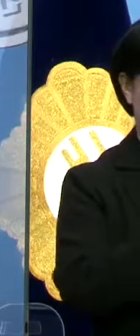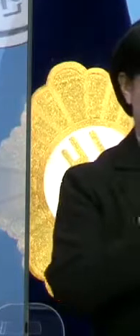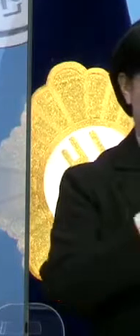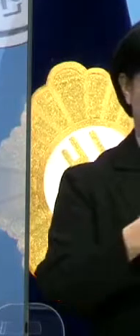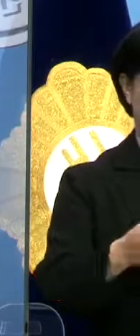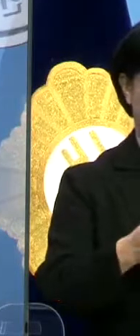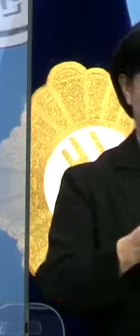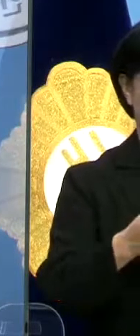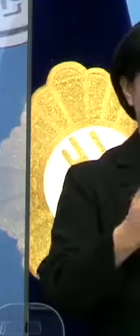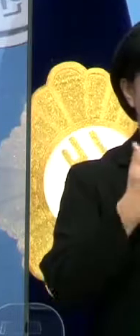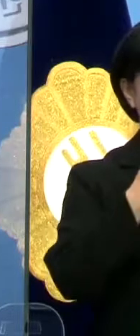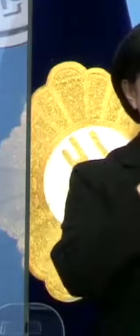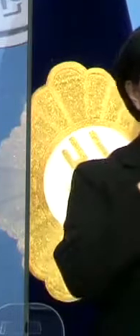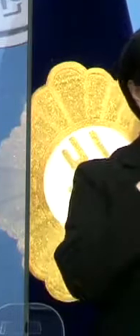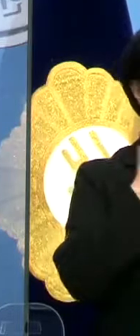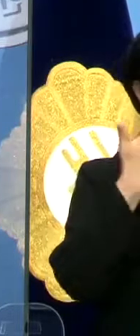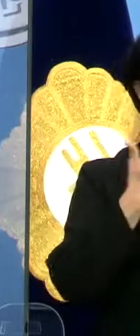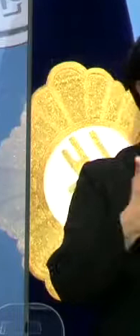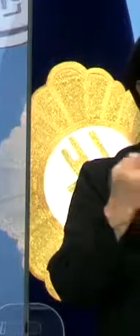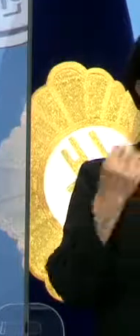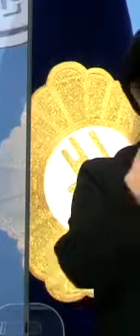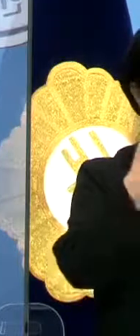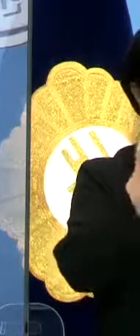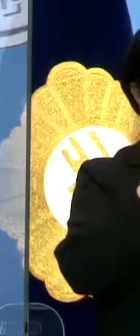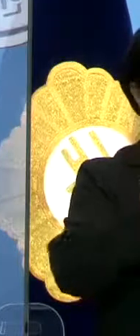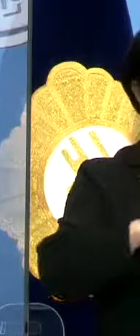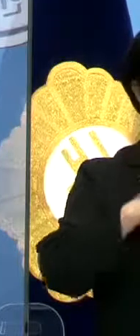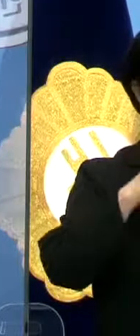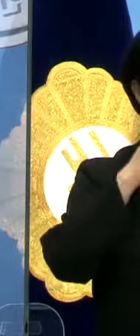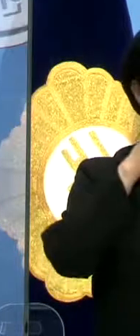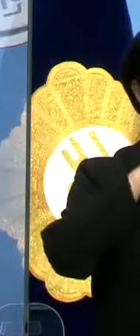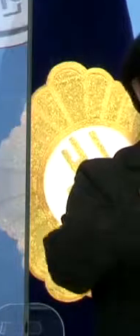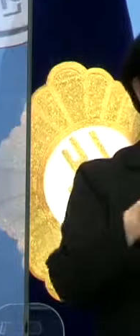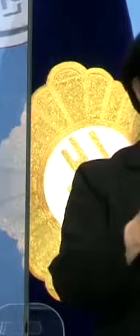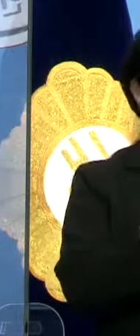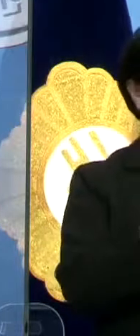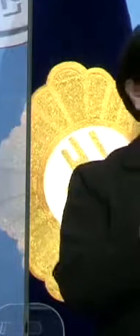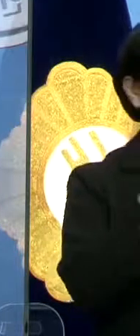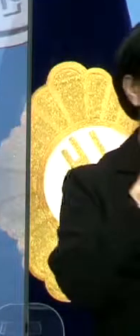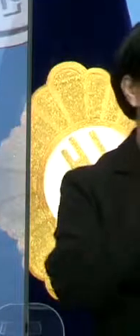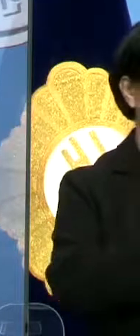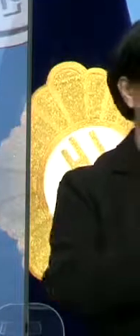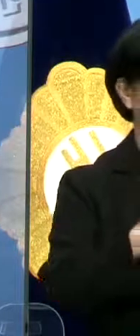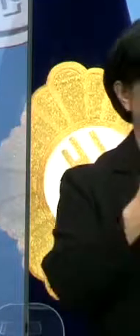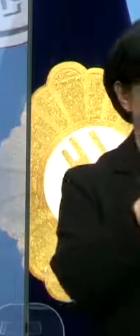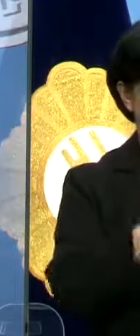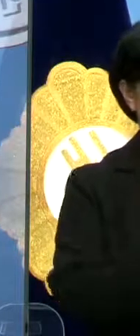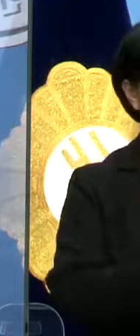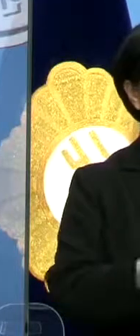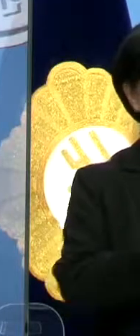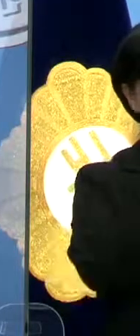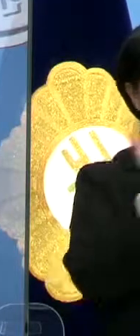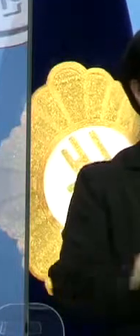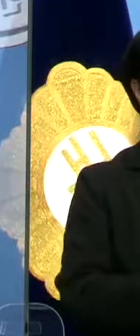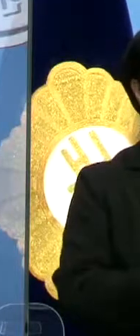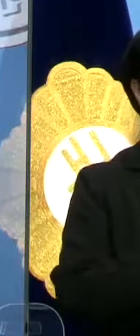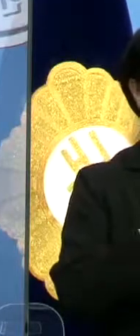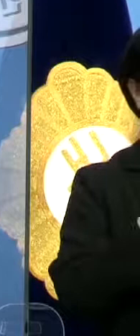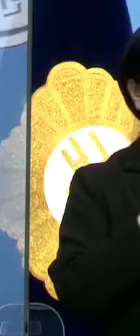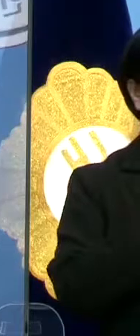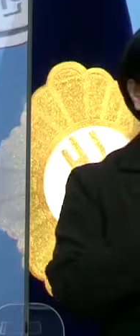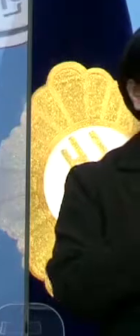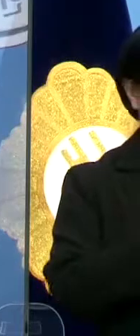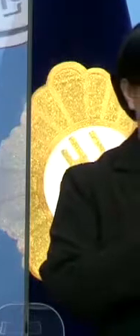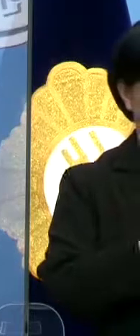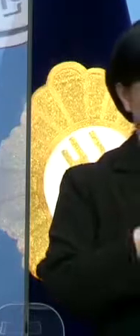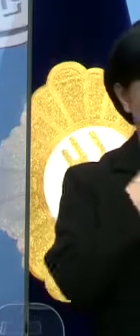제복을 선거에 도전에도 당 내부 경선에 25% 불이익을 준다는 단계도 개정안 사실이